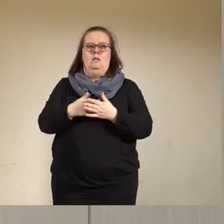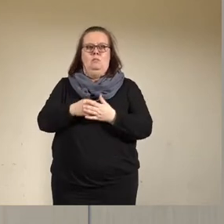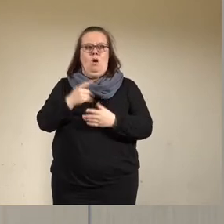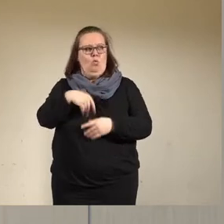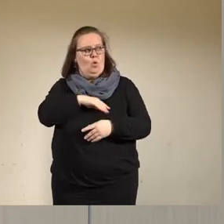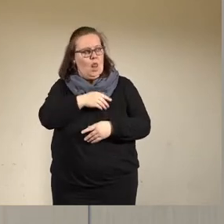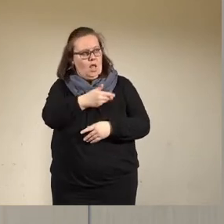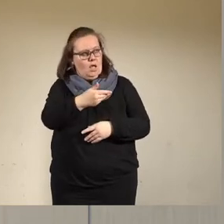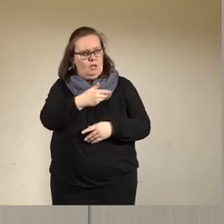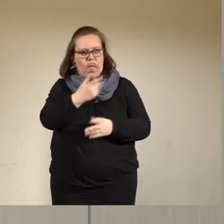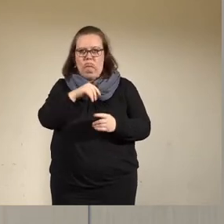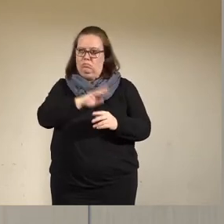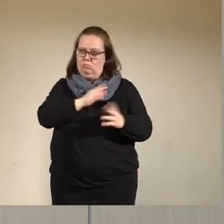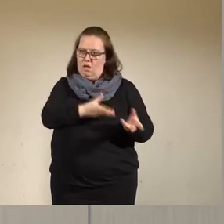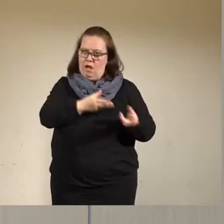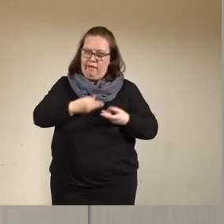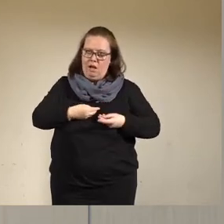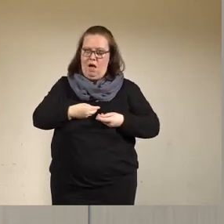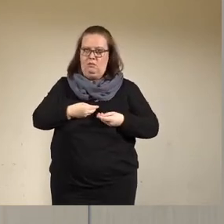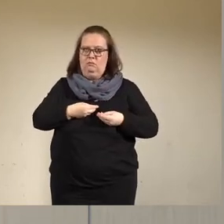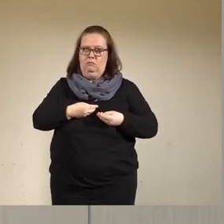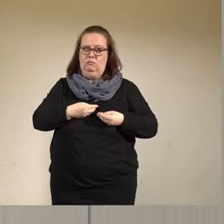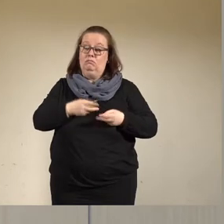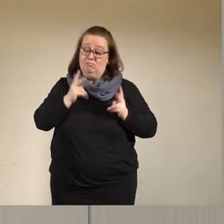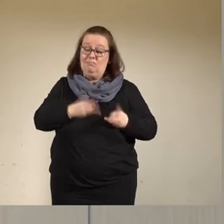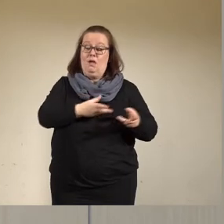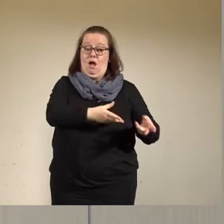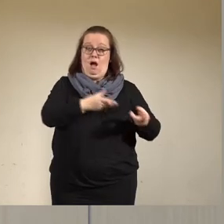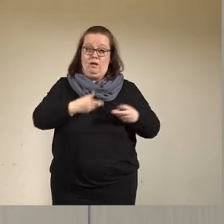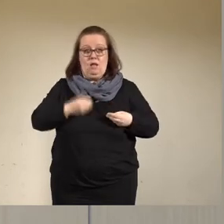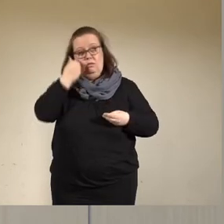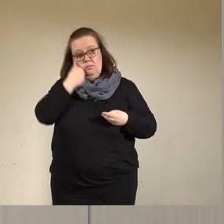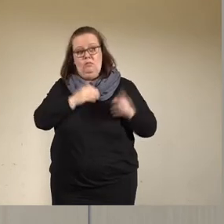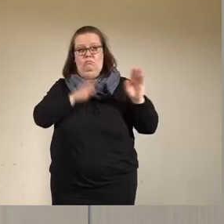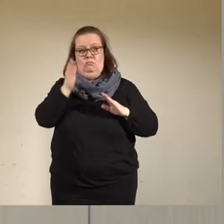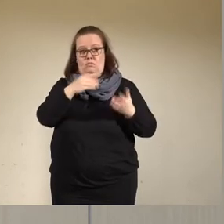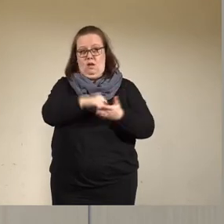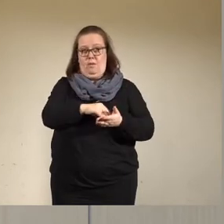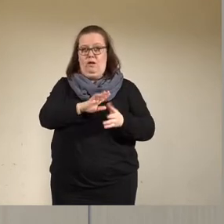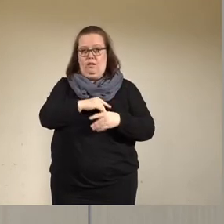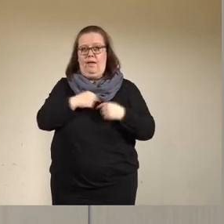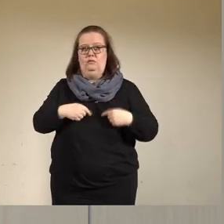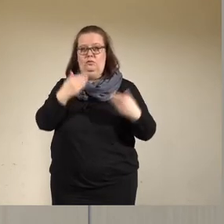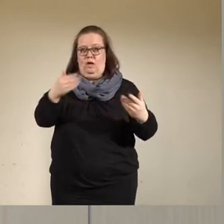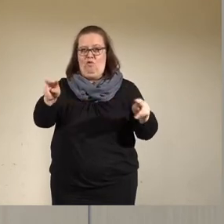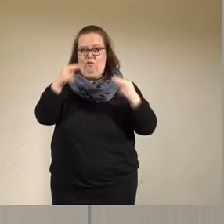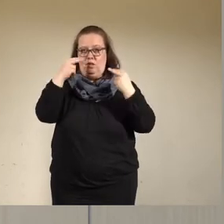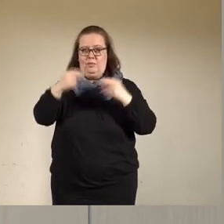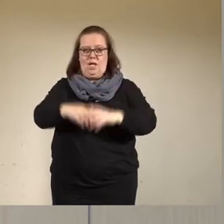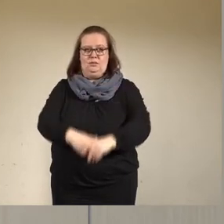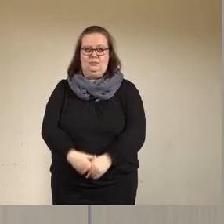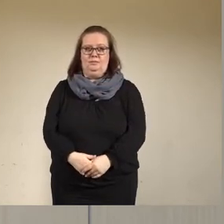unentschlossenen Kolleginnen und Kollegen ein, ausdrücklich lade ich Sie ein, sich diesem Votum anzuschließen. Recht vielen Dank für Ihre